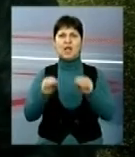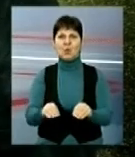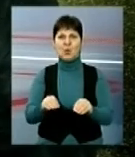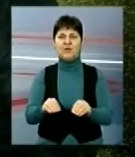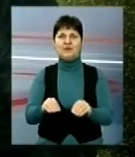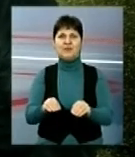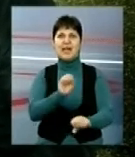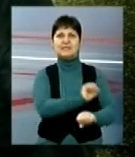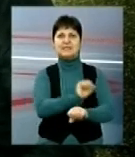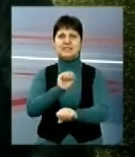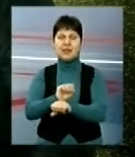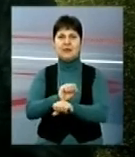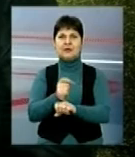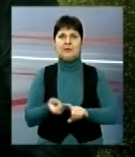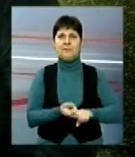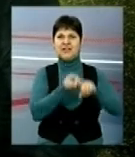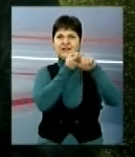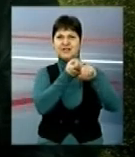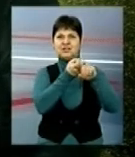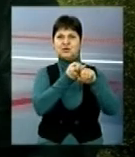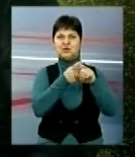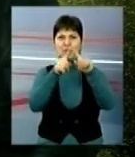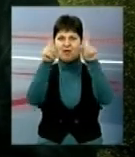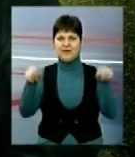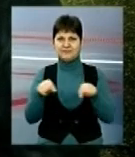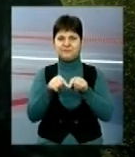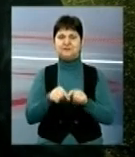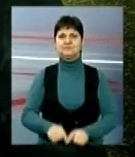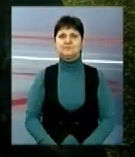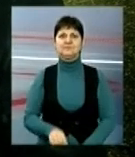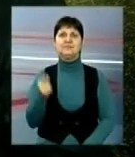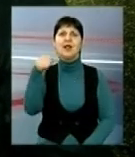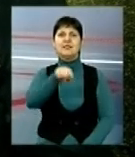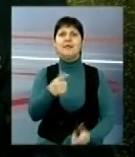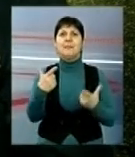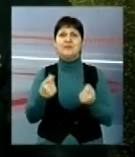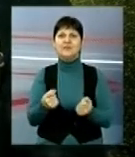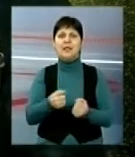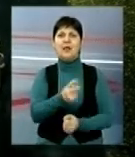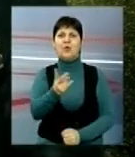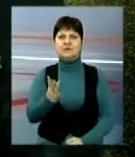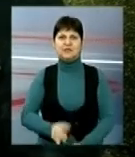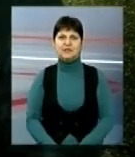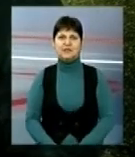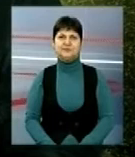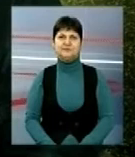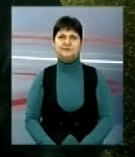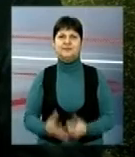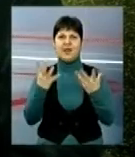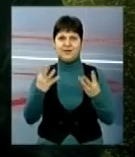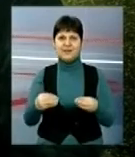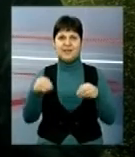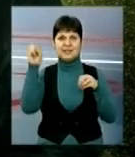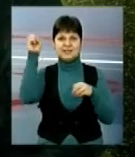встановлюємо знаки підвищеного вигляду. Ну і там, де оскільки в день